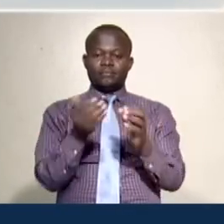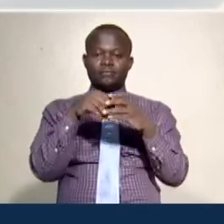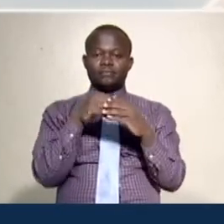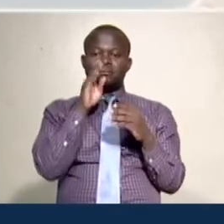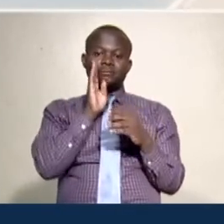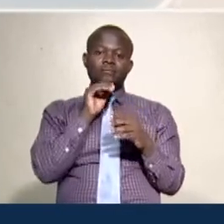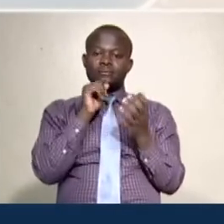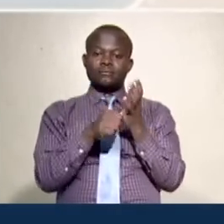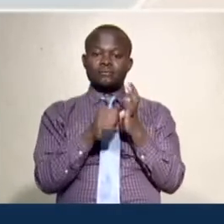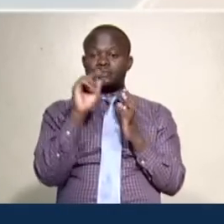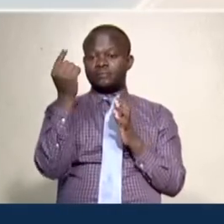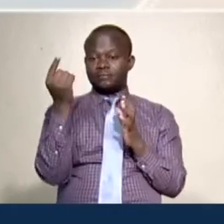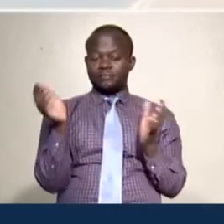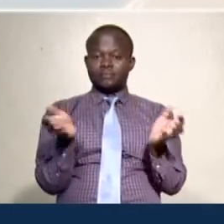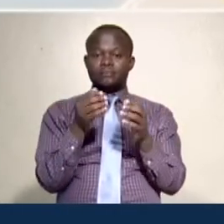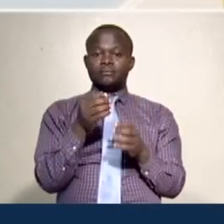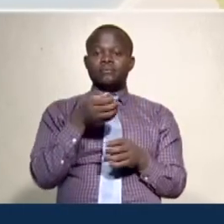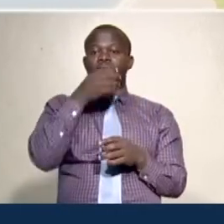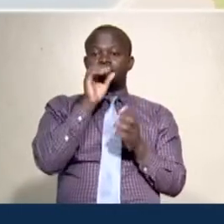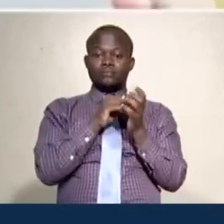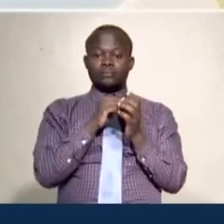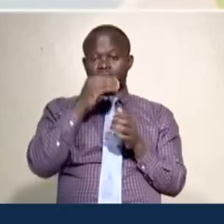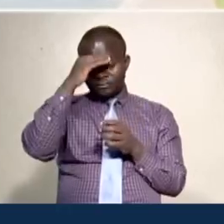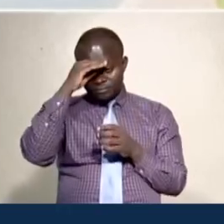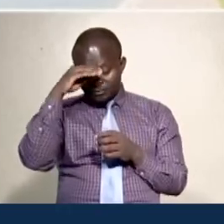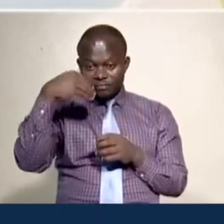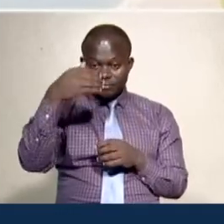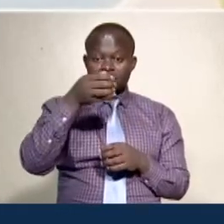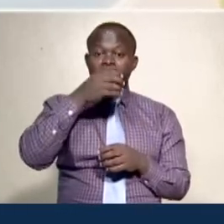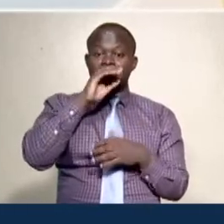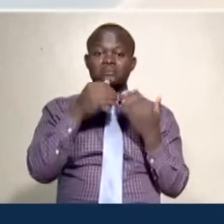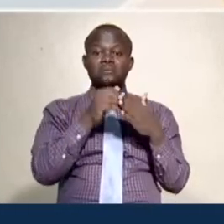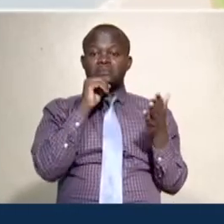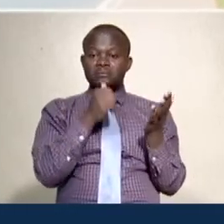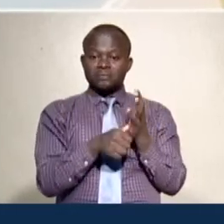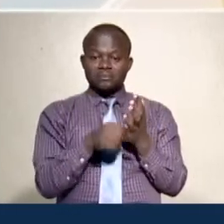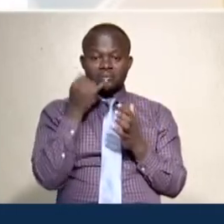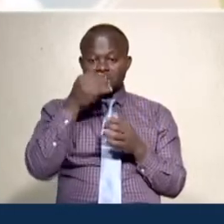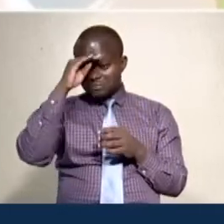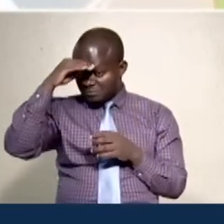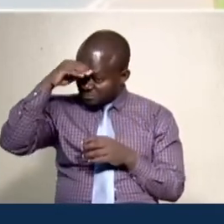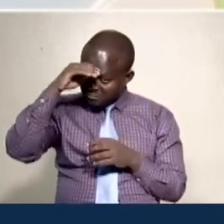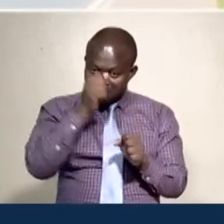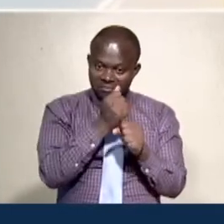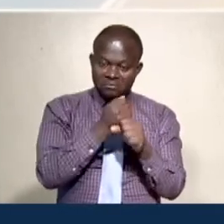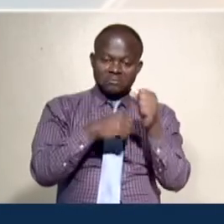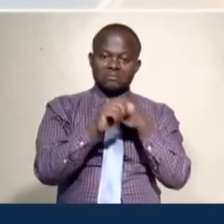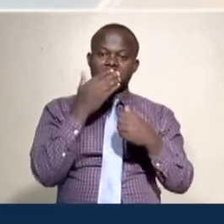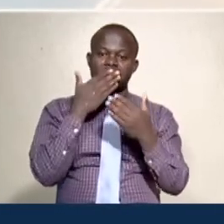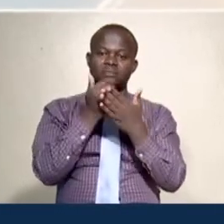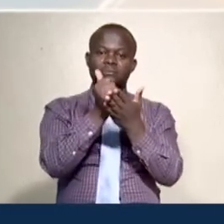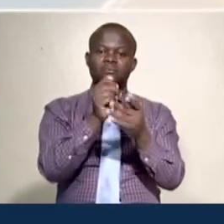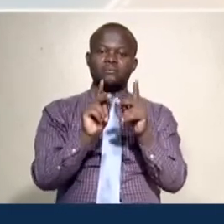kibazo hari nk'imwe nabonye yitwa Drunken Master ubona umuntu anywa inzoga cyane ubona ntacyo bitwaye ubona niyo yasinda akora imirimo myiza afasha